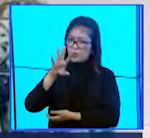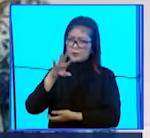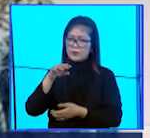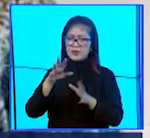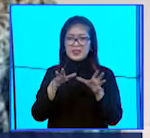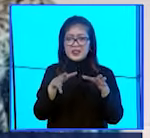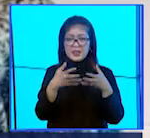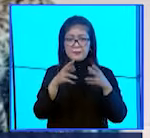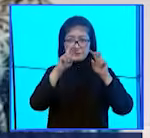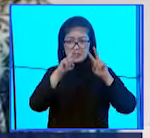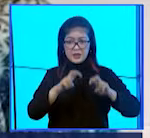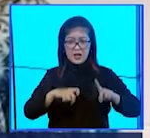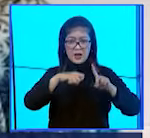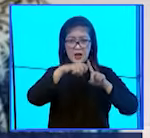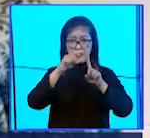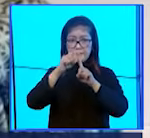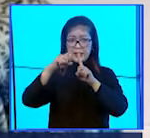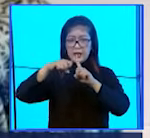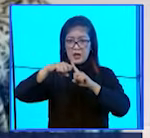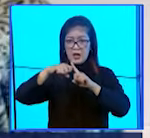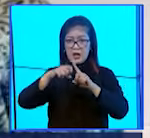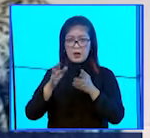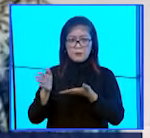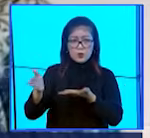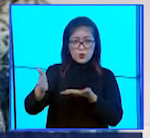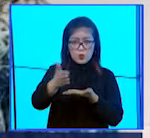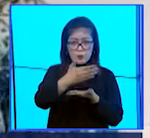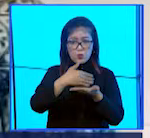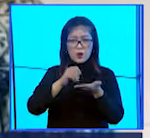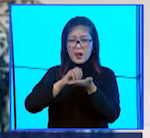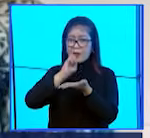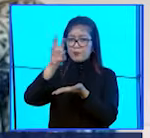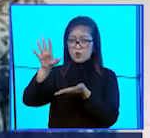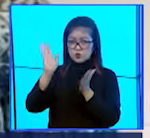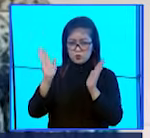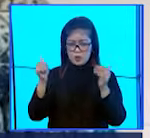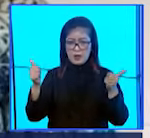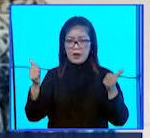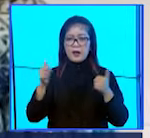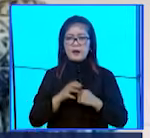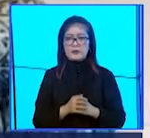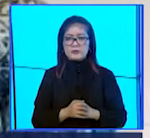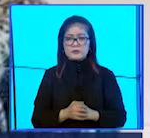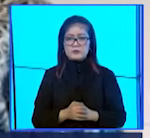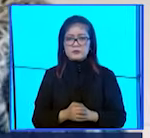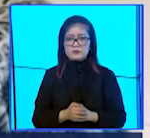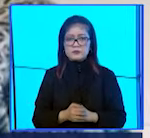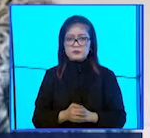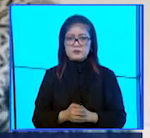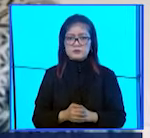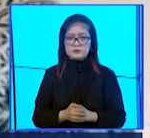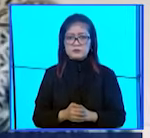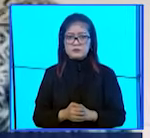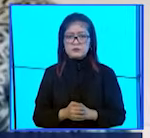KPK telah cukup melakukan kegiatan penyidikan ini. Dan kemudian dilakukan upaya